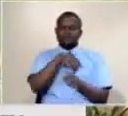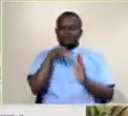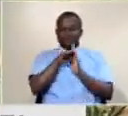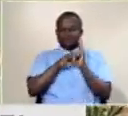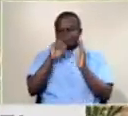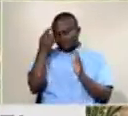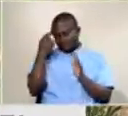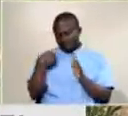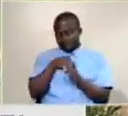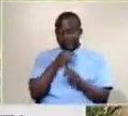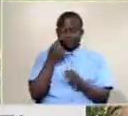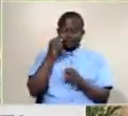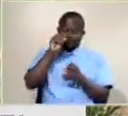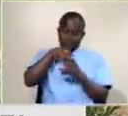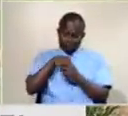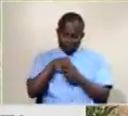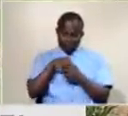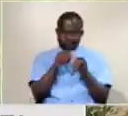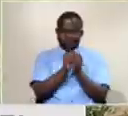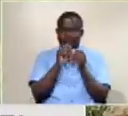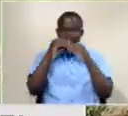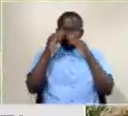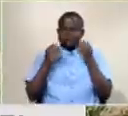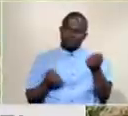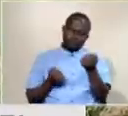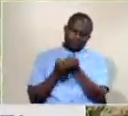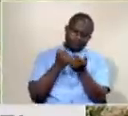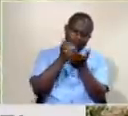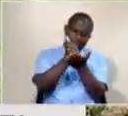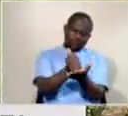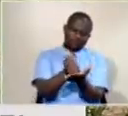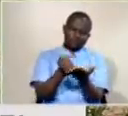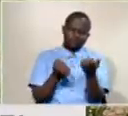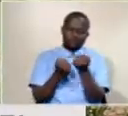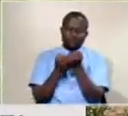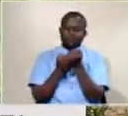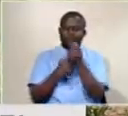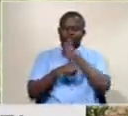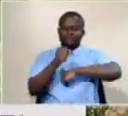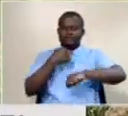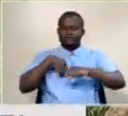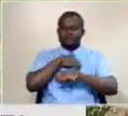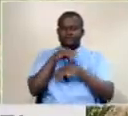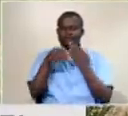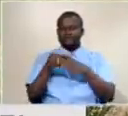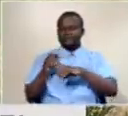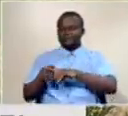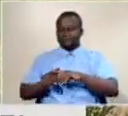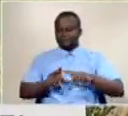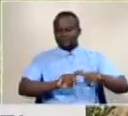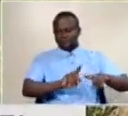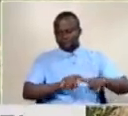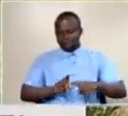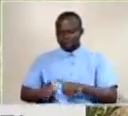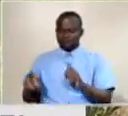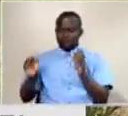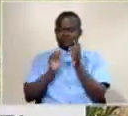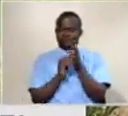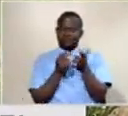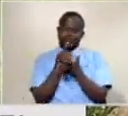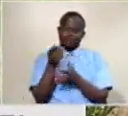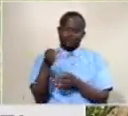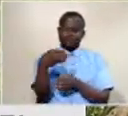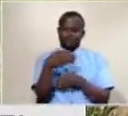leta tuzisangamo n'ubuyobozi budutera inkunga bukagenda bushyigikira ibikorwa byacu bimwe na bimwe